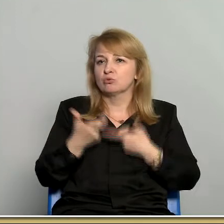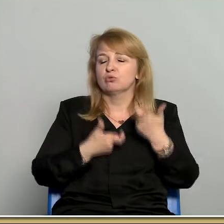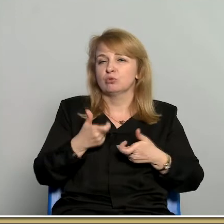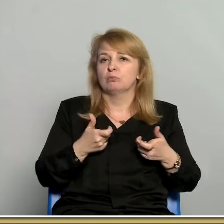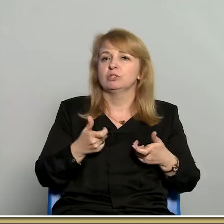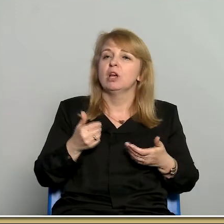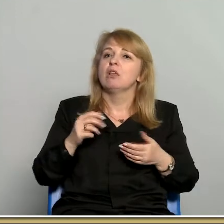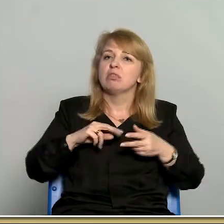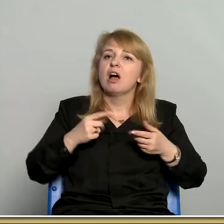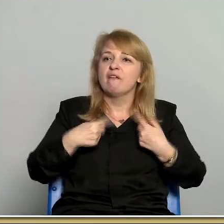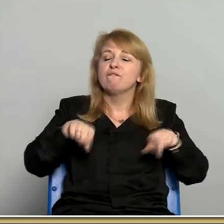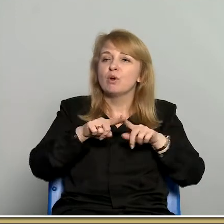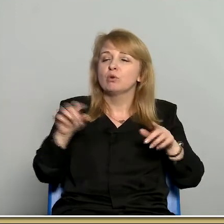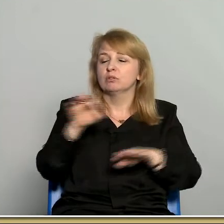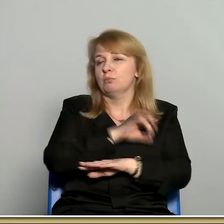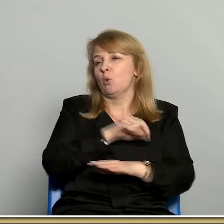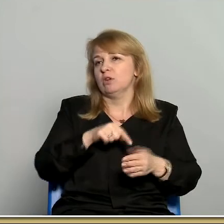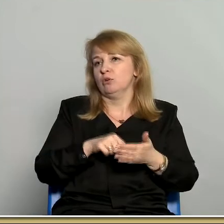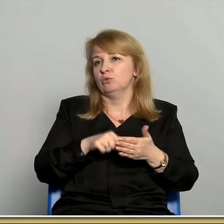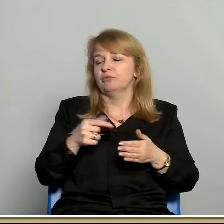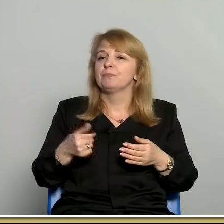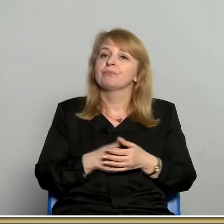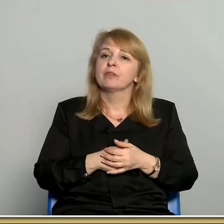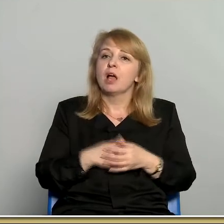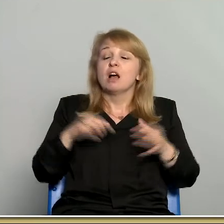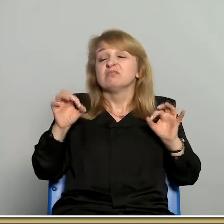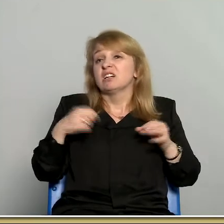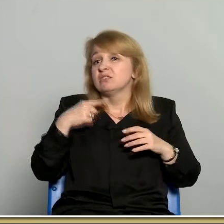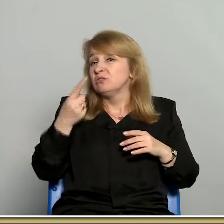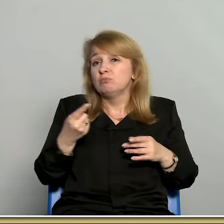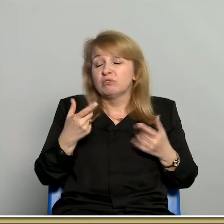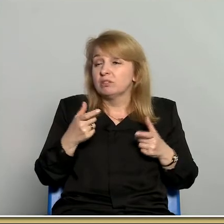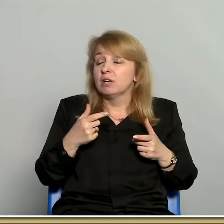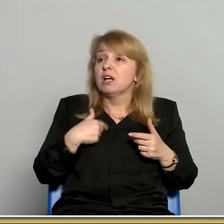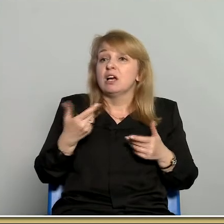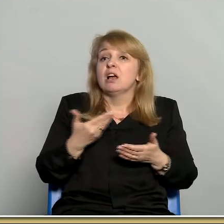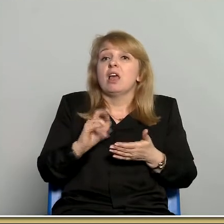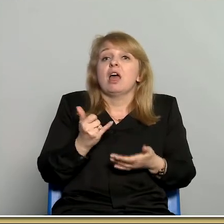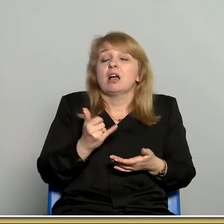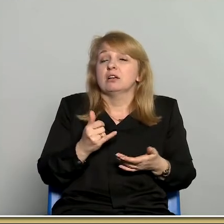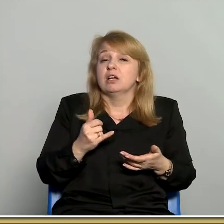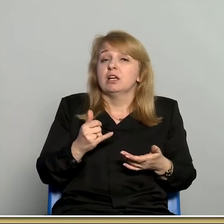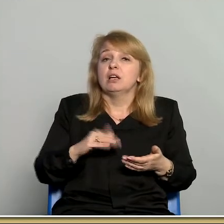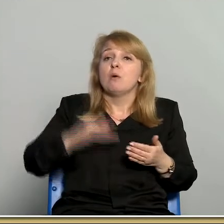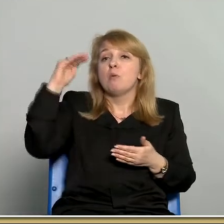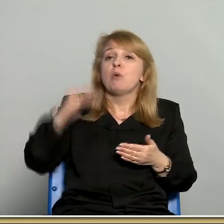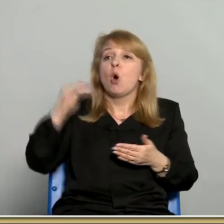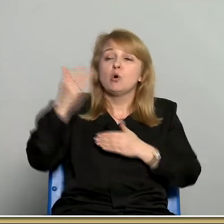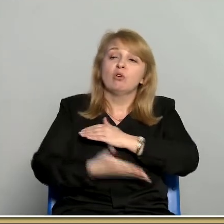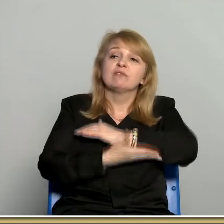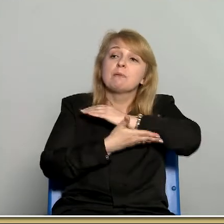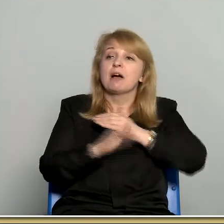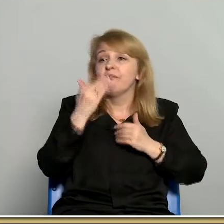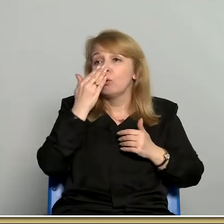euro na realizację projektów drogowych. Nie odpowiem Państwu dzisiaj na pytanie oczywiście o poziom wsparcia finansowego